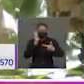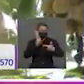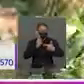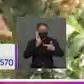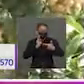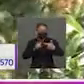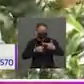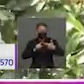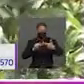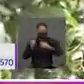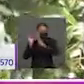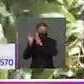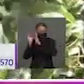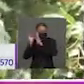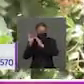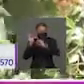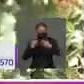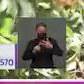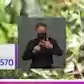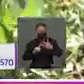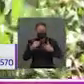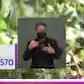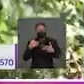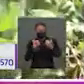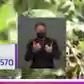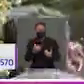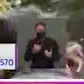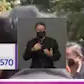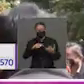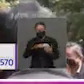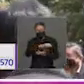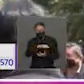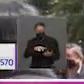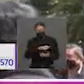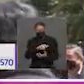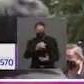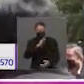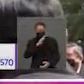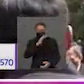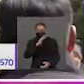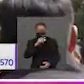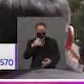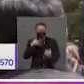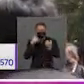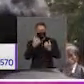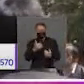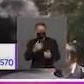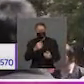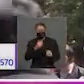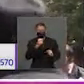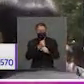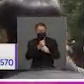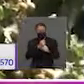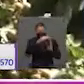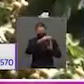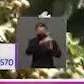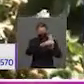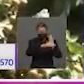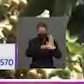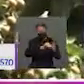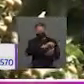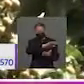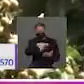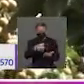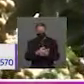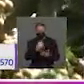ล้มก็คือผู้รวบรวมผลไม้โดยเฉพาะในภาคตะวันออกที่ส่งทุเรียนเยอะมากมังคุดแบบนี้ค่ะว่าเวลาที่เรารวบร